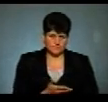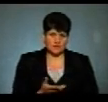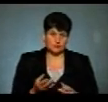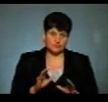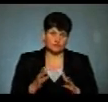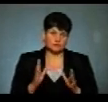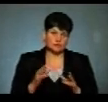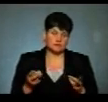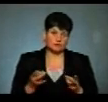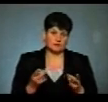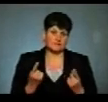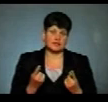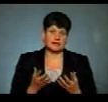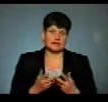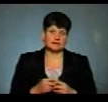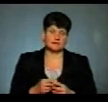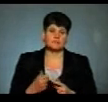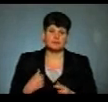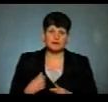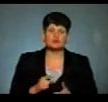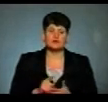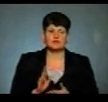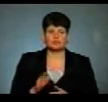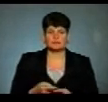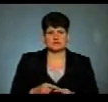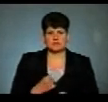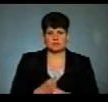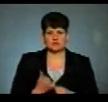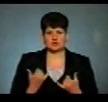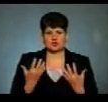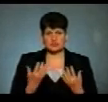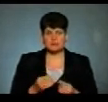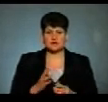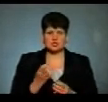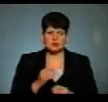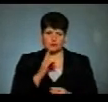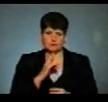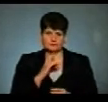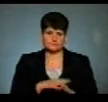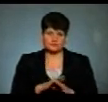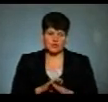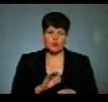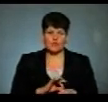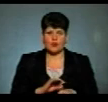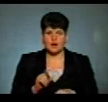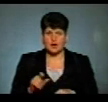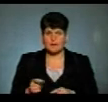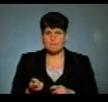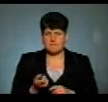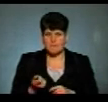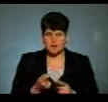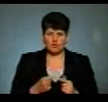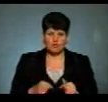необхідність, коли потрібні буде велика кількість лікарів? Ну, ми змушені будемо це робити. На сьогоднішній день ми ще справляємось, оскільки хворих небагато у відділенні, але